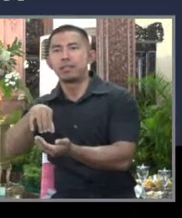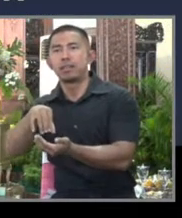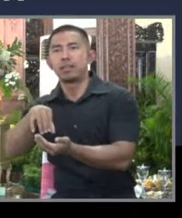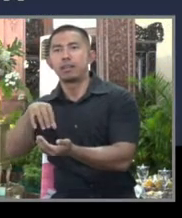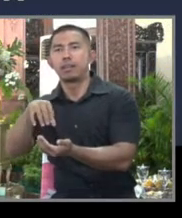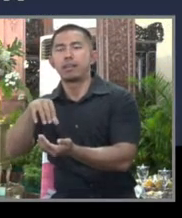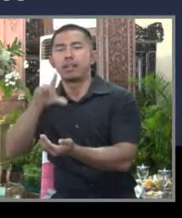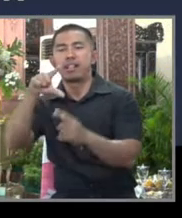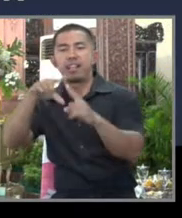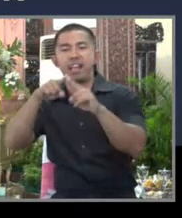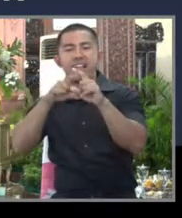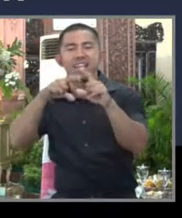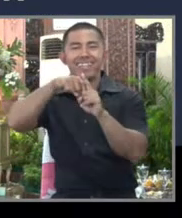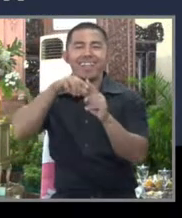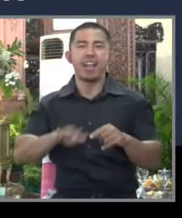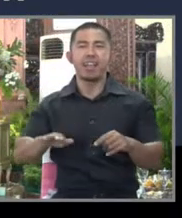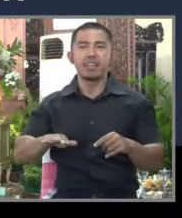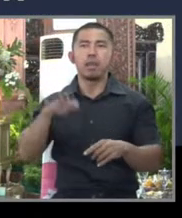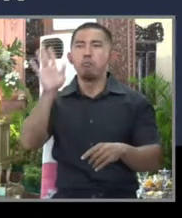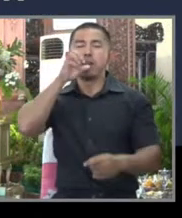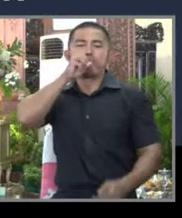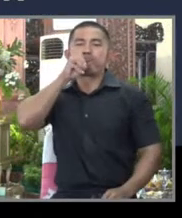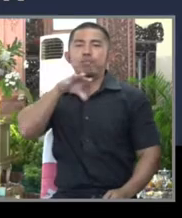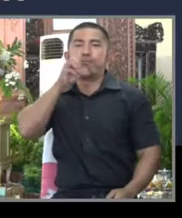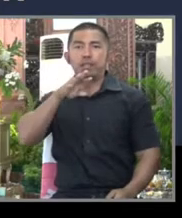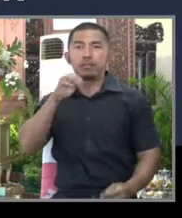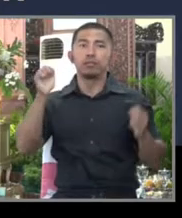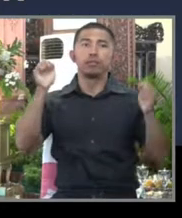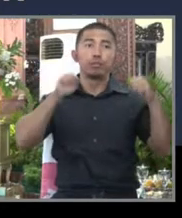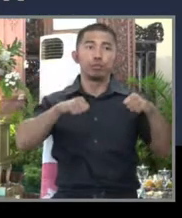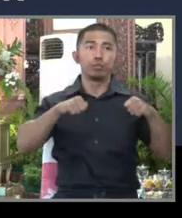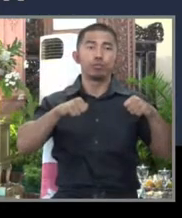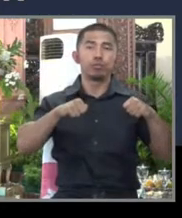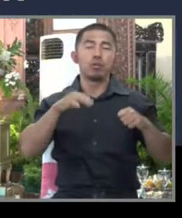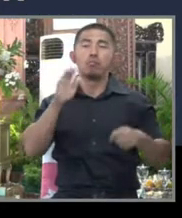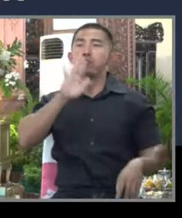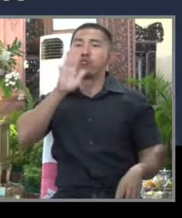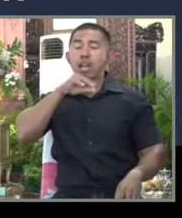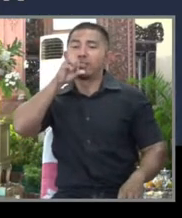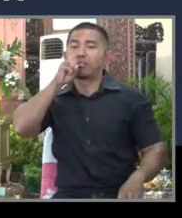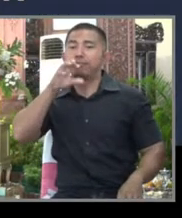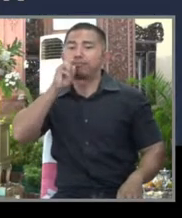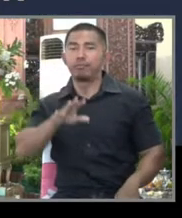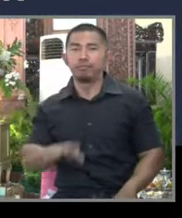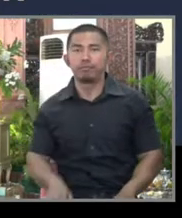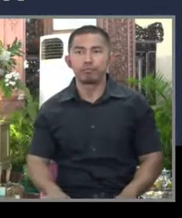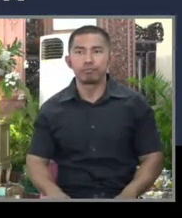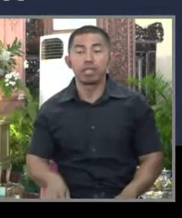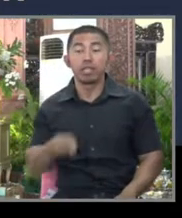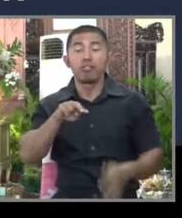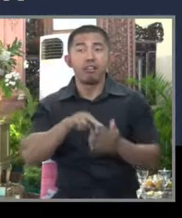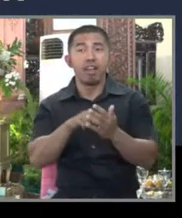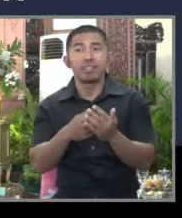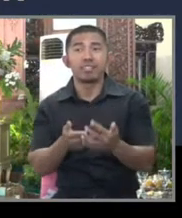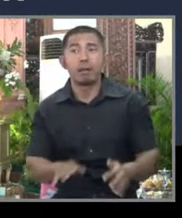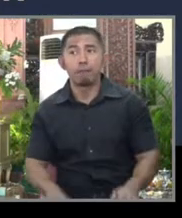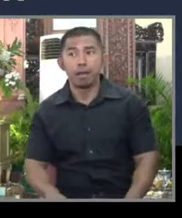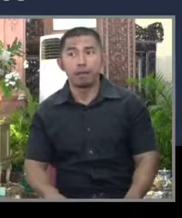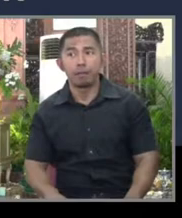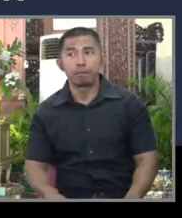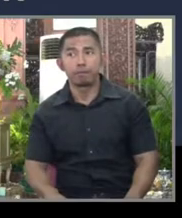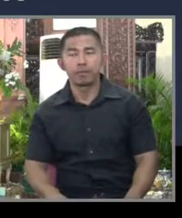layak anak, yang bukan statement. Setuju ya? Bukan statement. Itu artinya